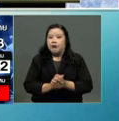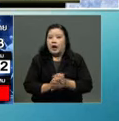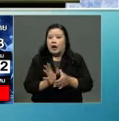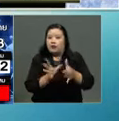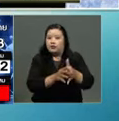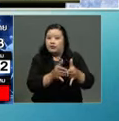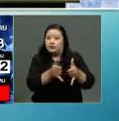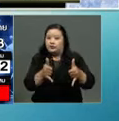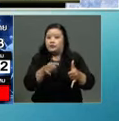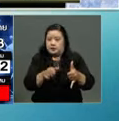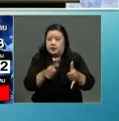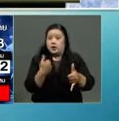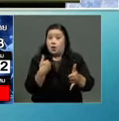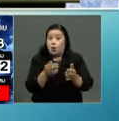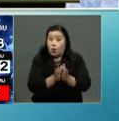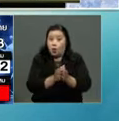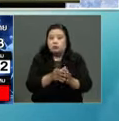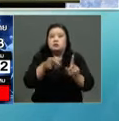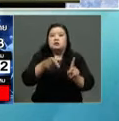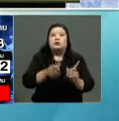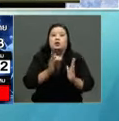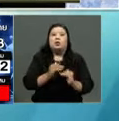อยู่ใกล้ชิดกับผู้ป่วยยืนยันรายก่อนหน้า1,000